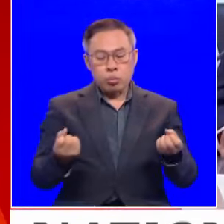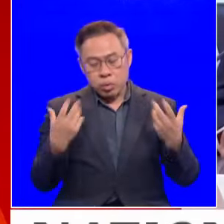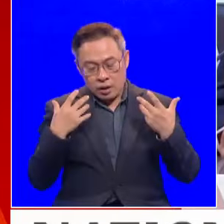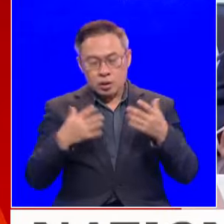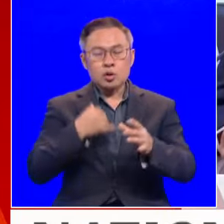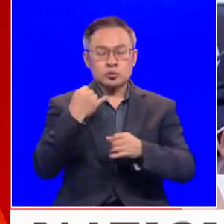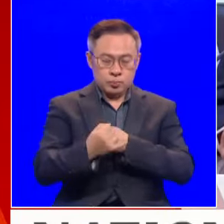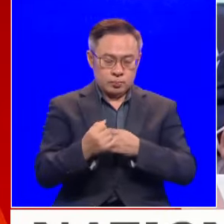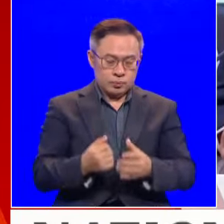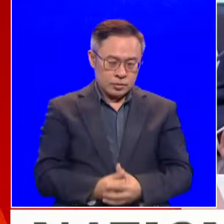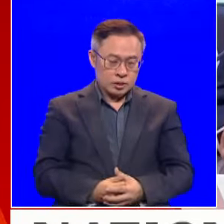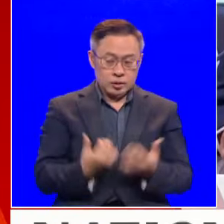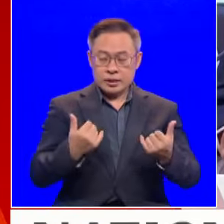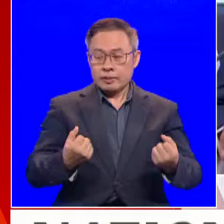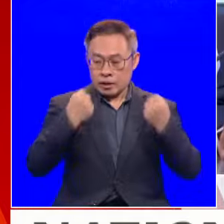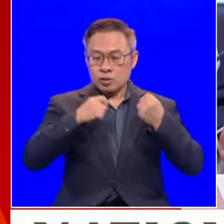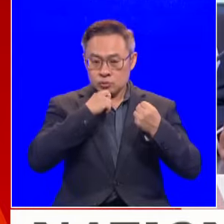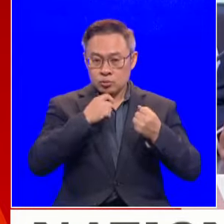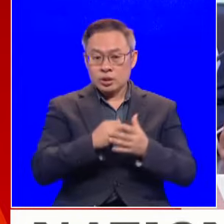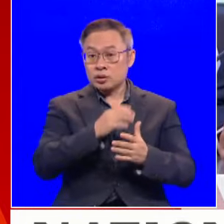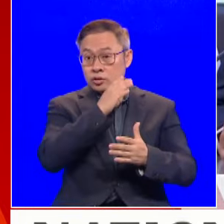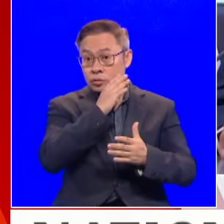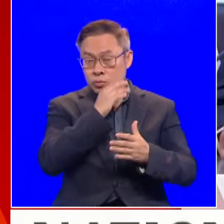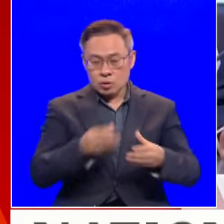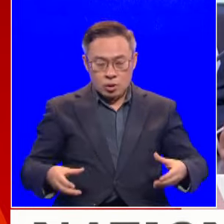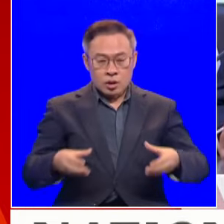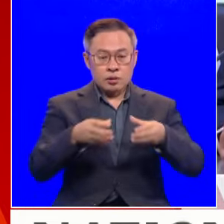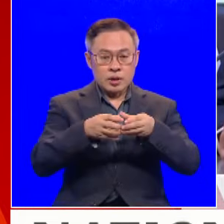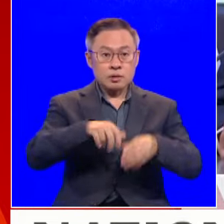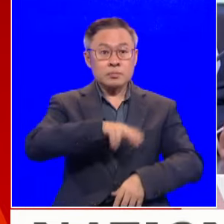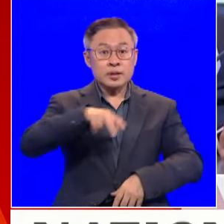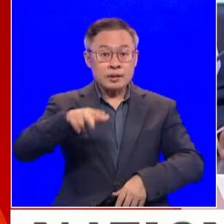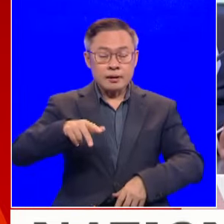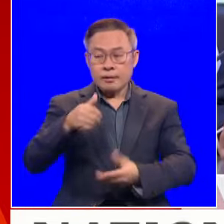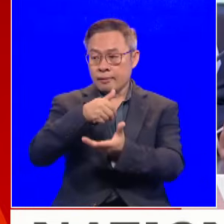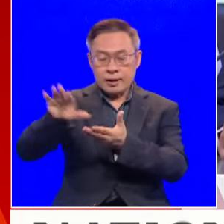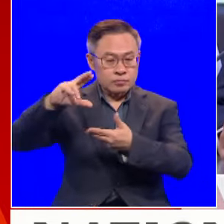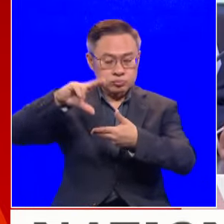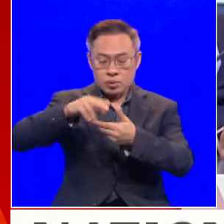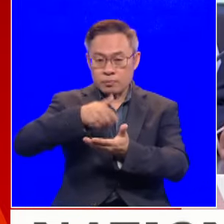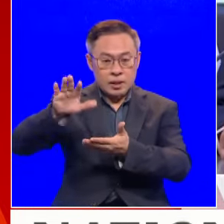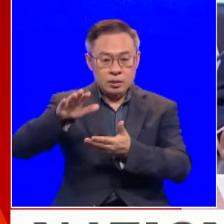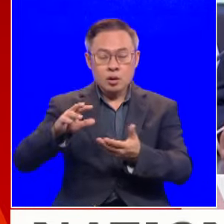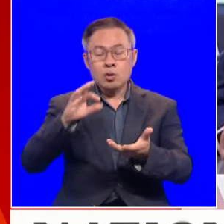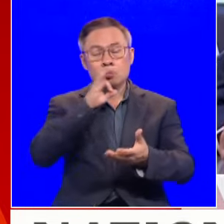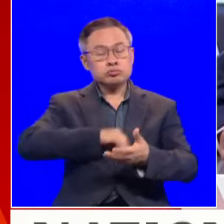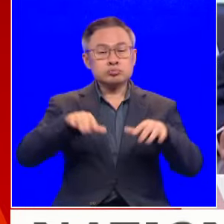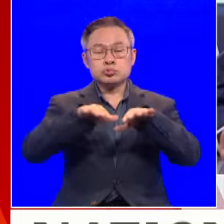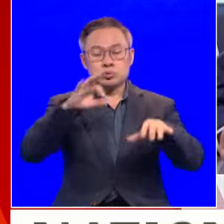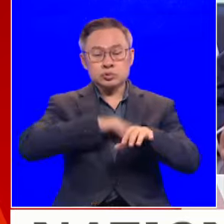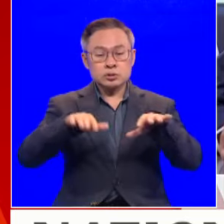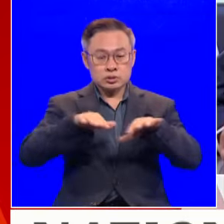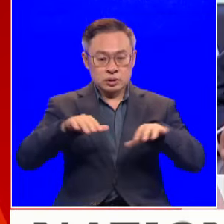นเนี่ยถ้าเกิดตามนั้นนะฮะก็ถือได้ว่าท่านเฉยๆมากวันนี้เราที่